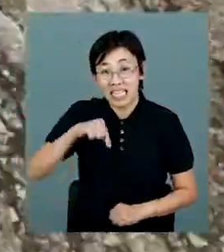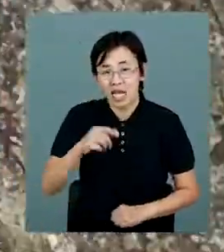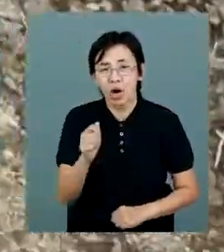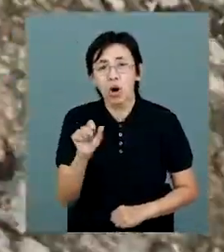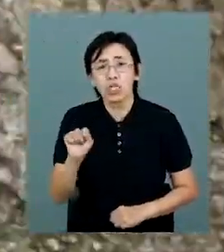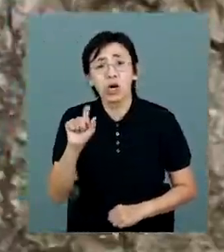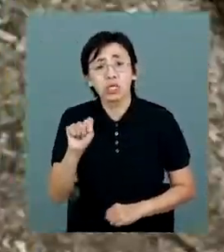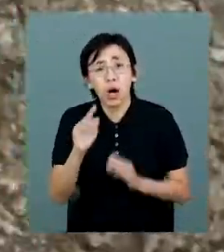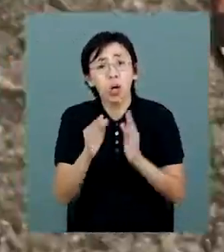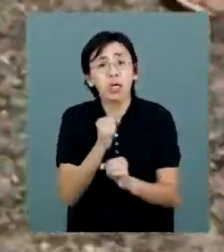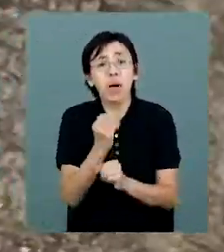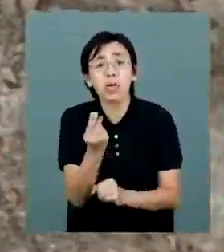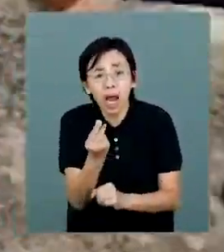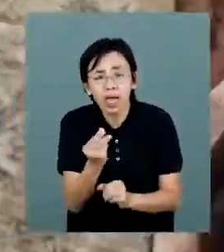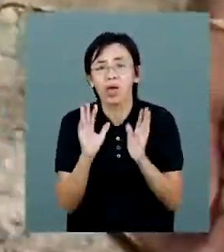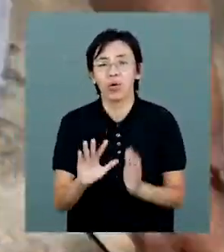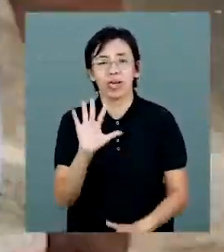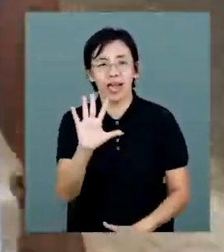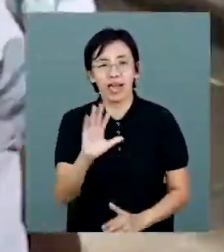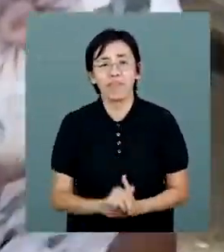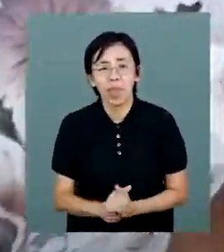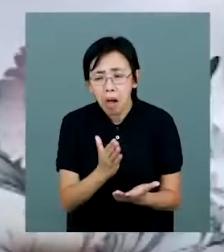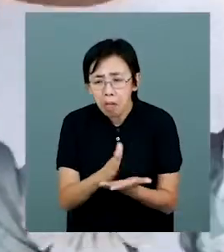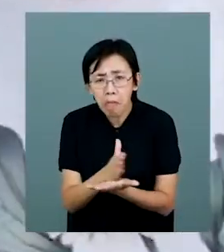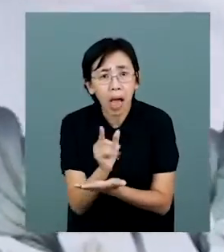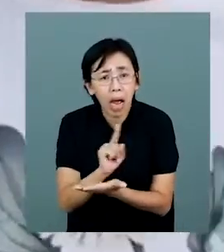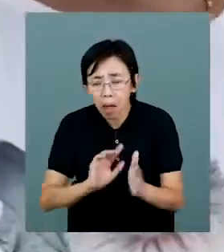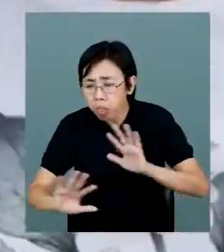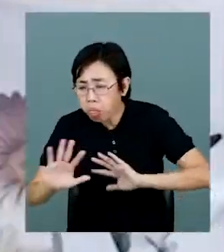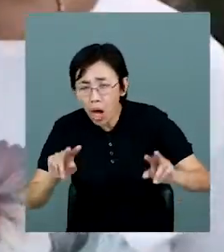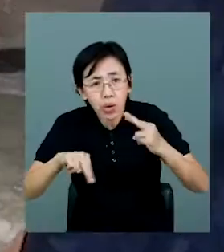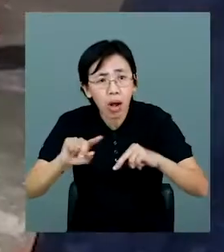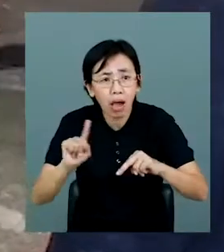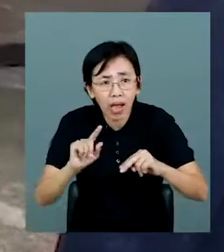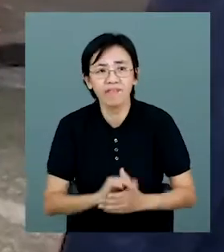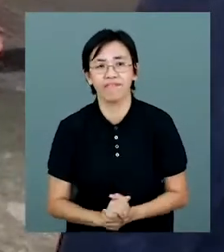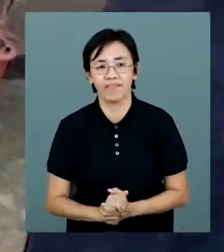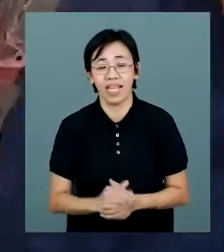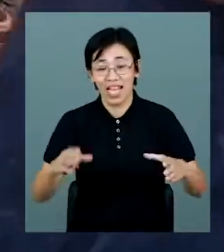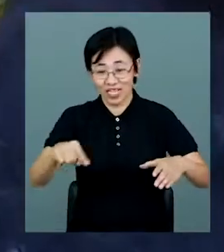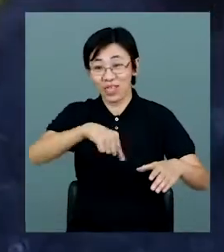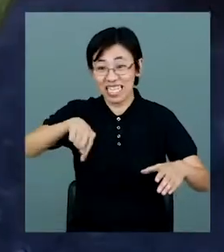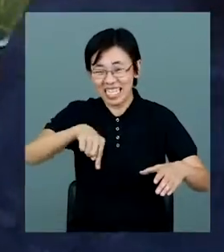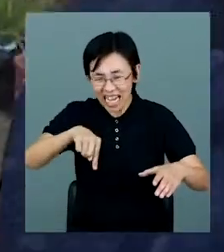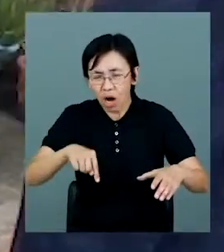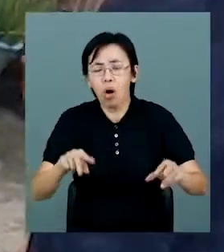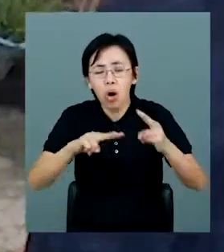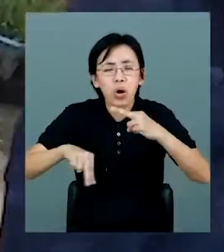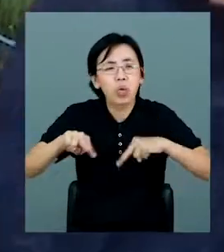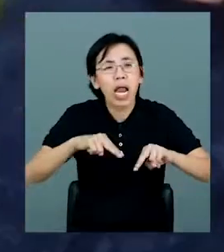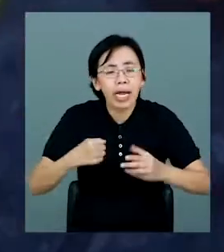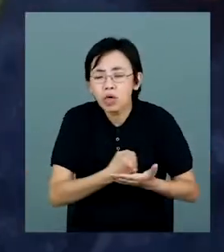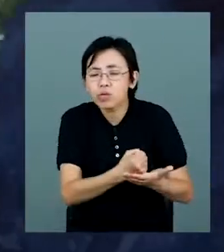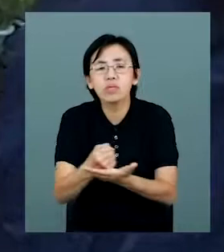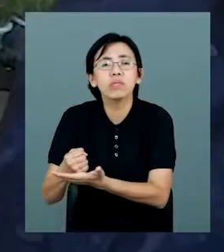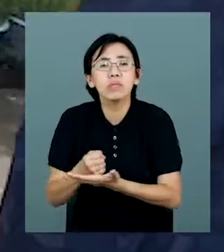อย่างในพื้นที่นี้มีอสต.กี่คนครับ 5คนค่ะ 5คนแล้วแบ่งพื้นที่กันยังไงไหมครับ ก็ดูแลที่ก่